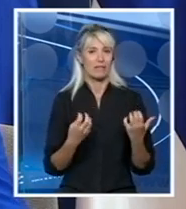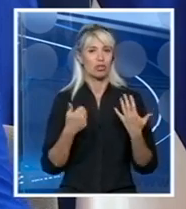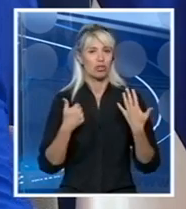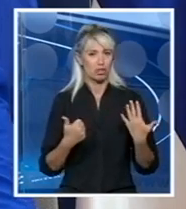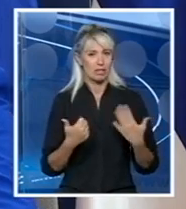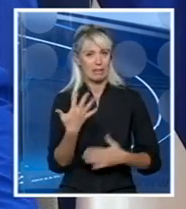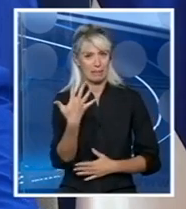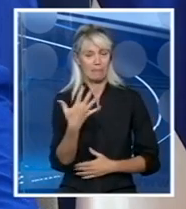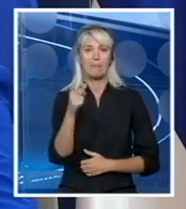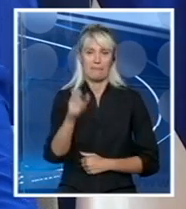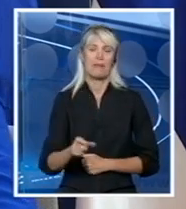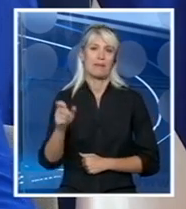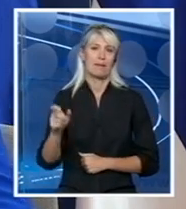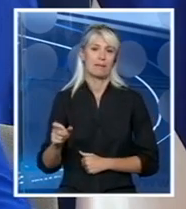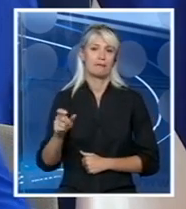18.965.